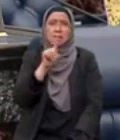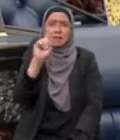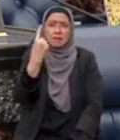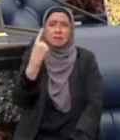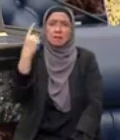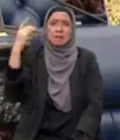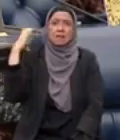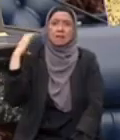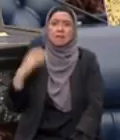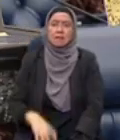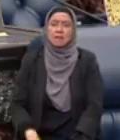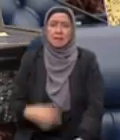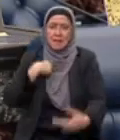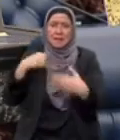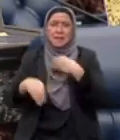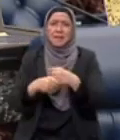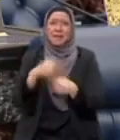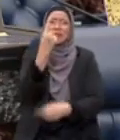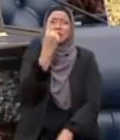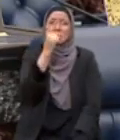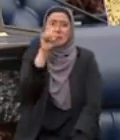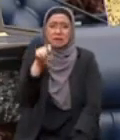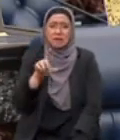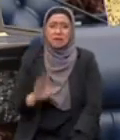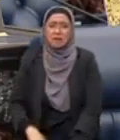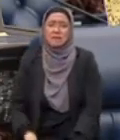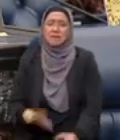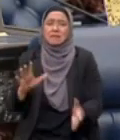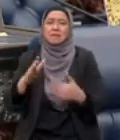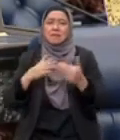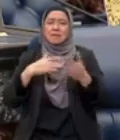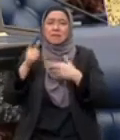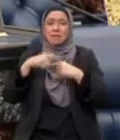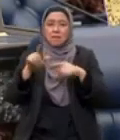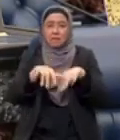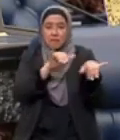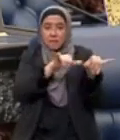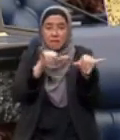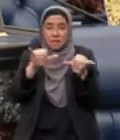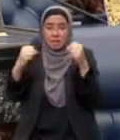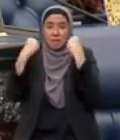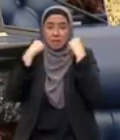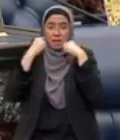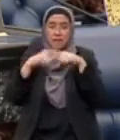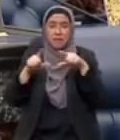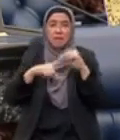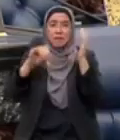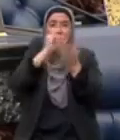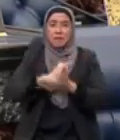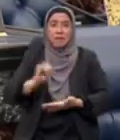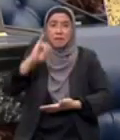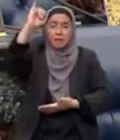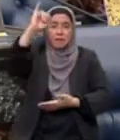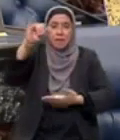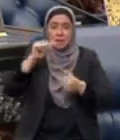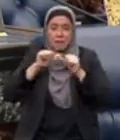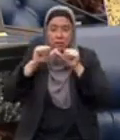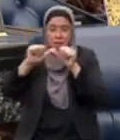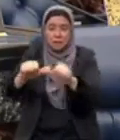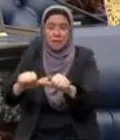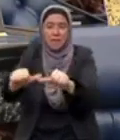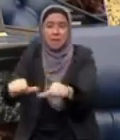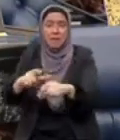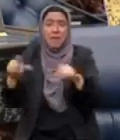nih dan menyukung Reformasi institusi yang sedang dijalankan terutamanya dalam mengukuhkan kepercayaan terhadap demokrasi dan